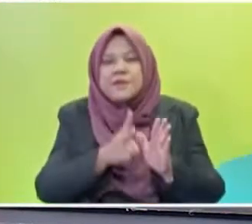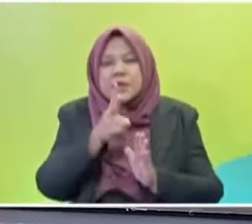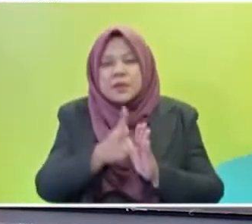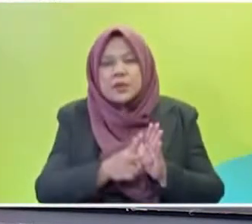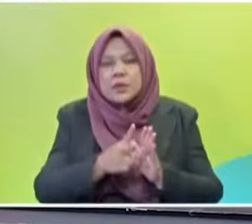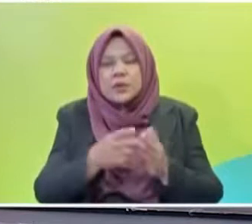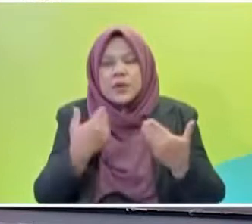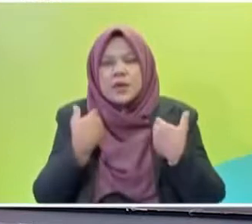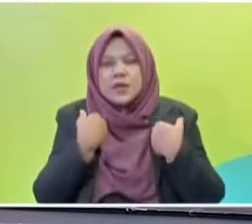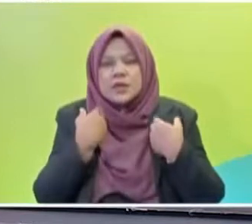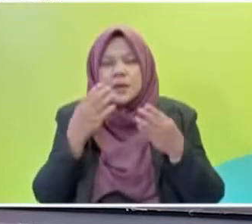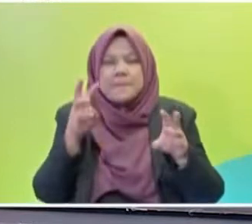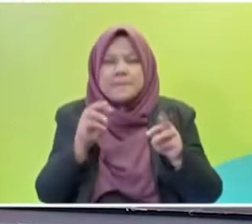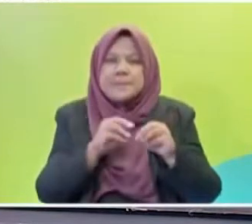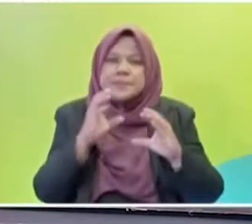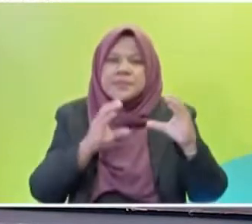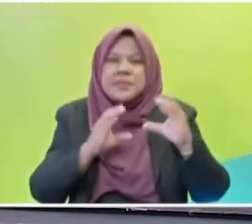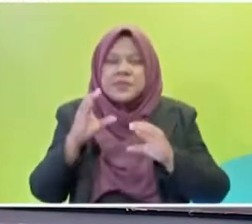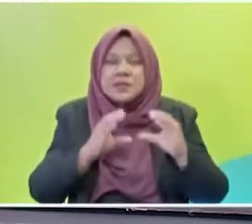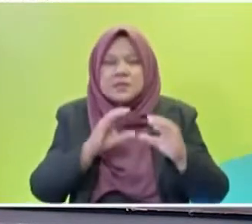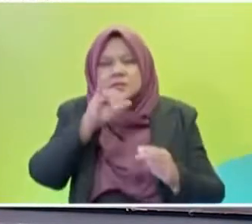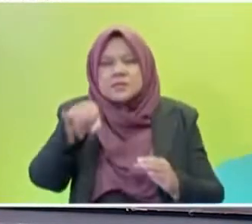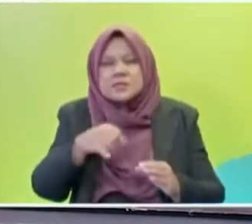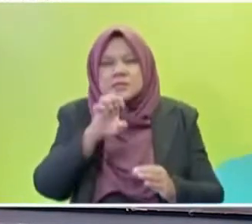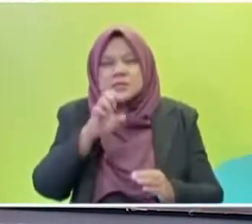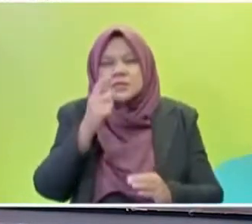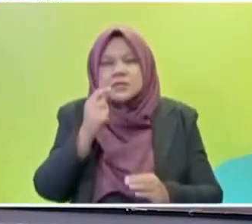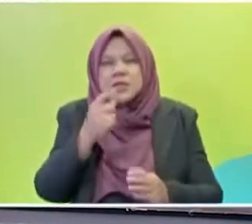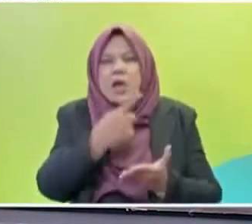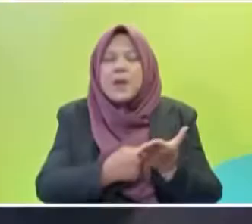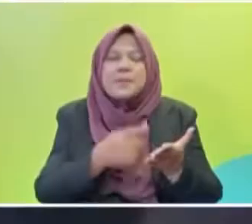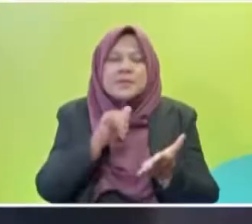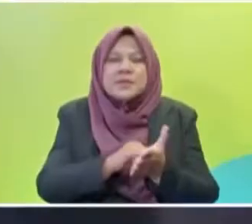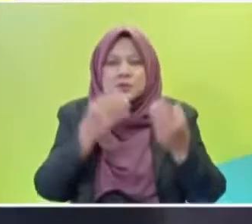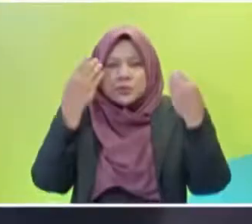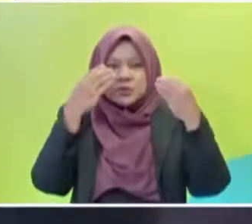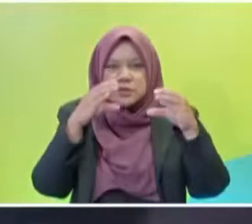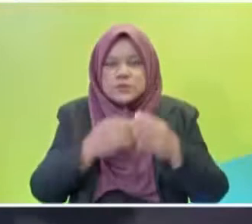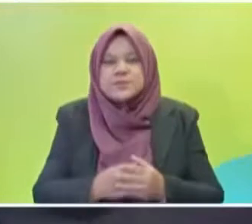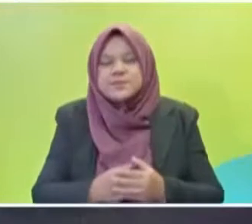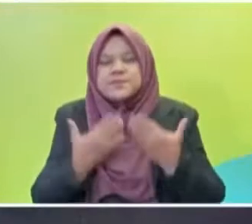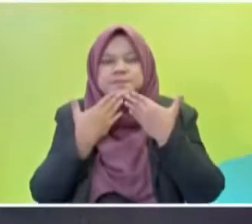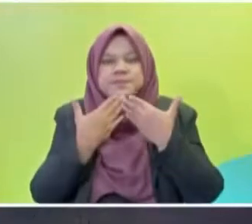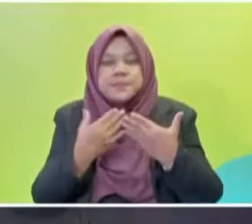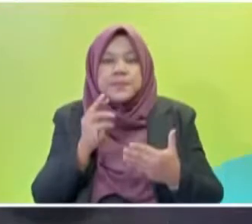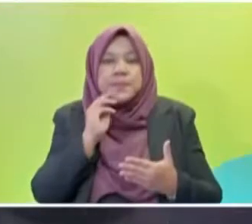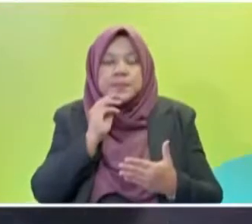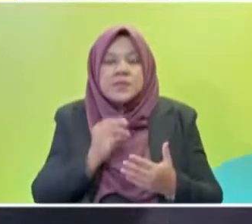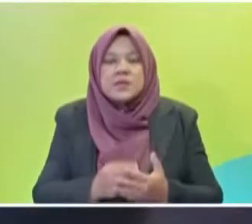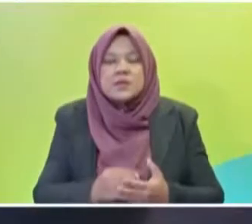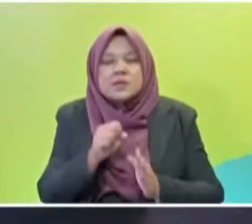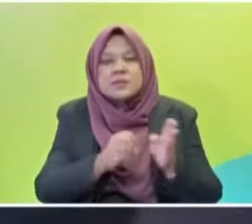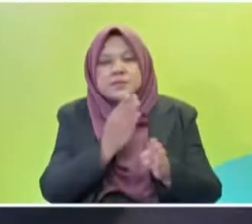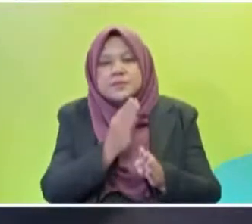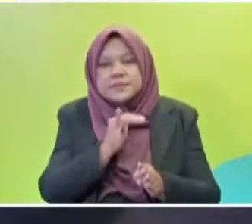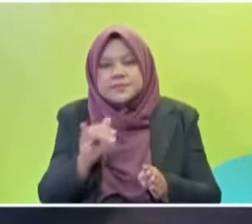tu ada macam kereta, ada macam jet hidrolik. Apa tu cikgu kaitannya? Okey, terima kasih Mira. Okey, so sebenarnya